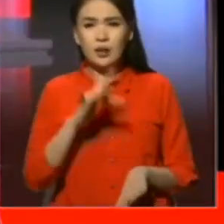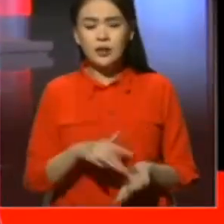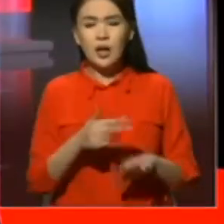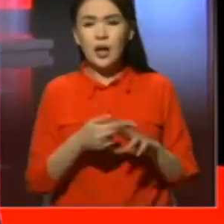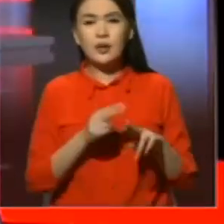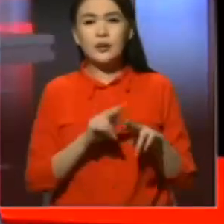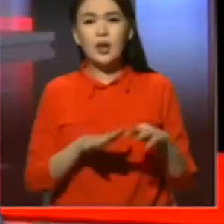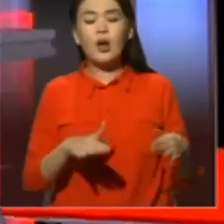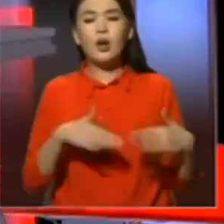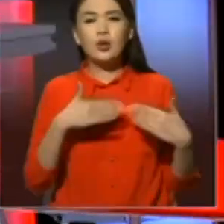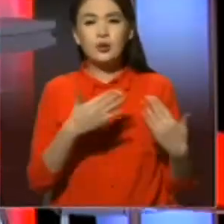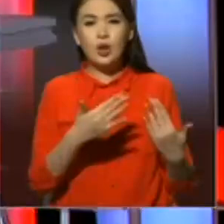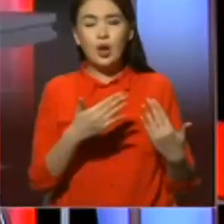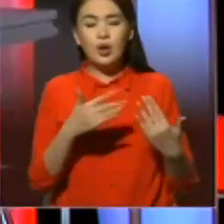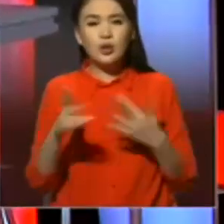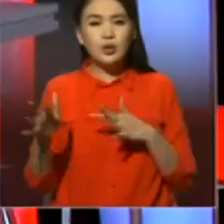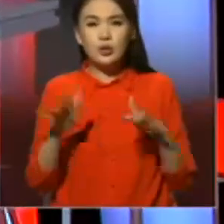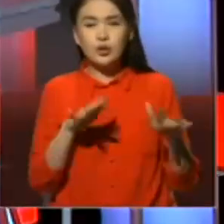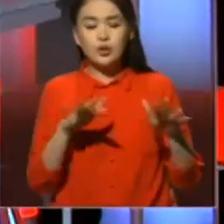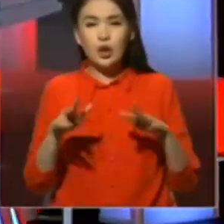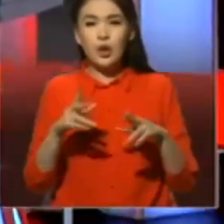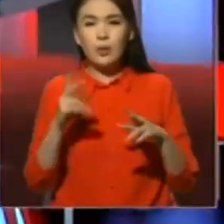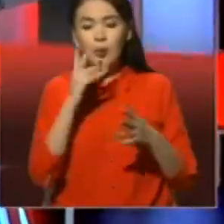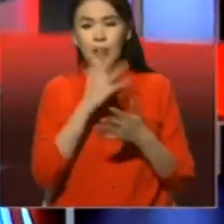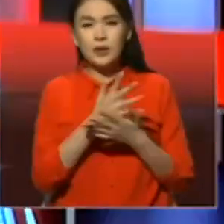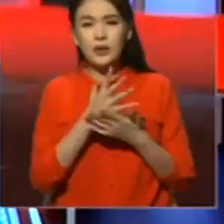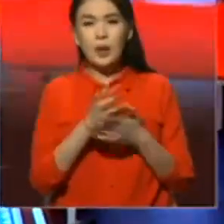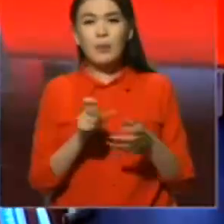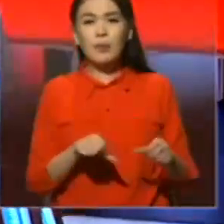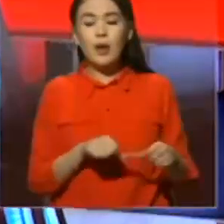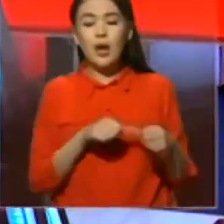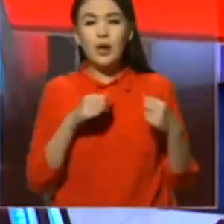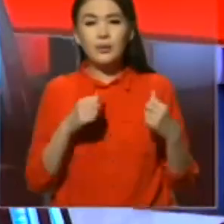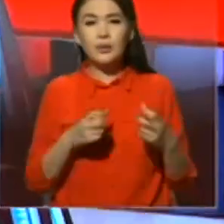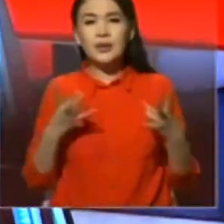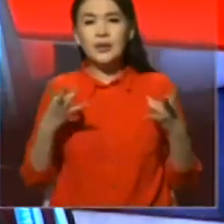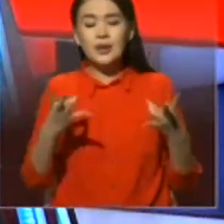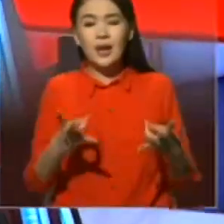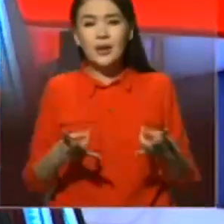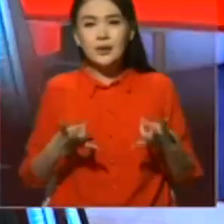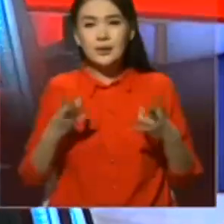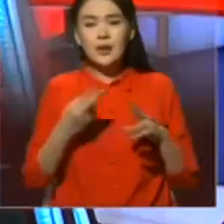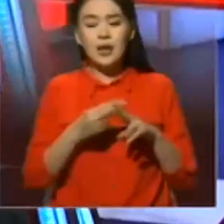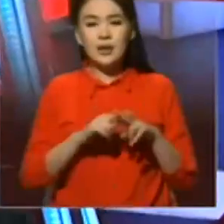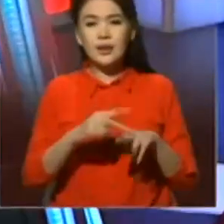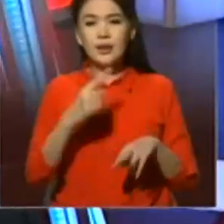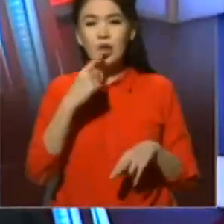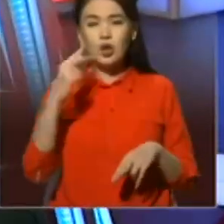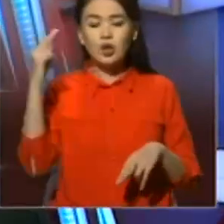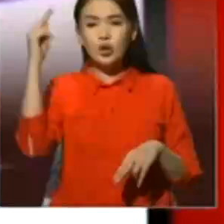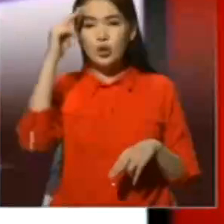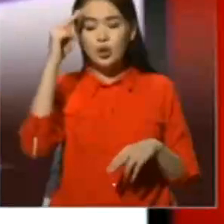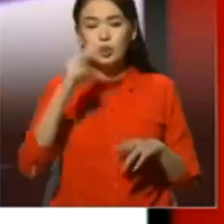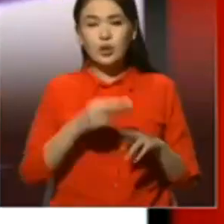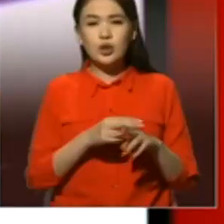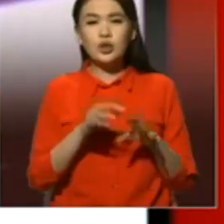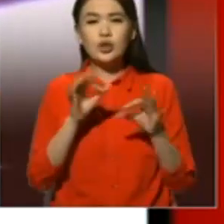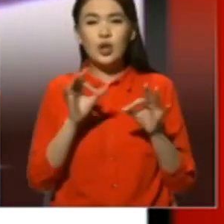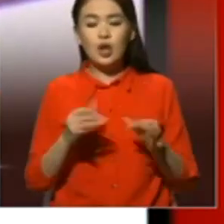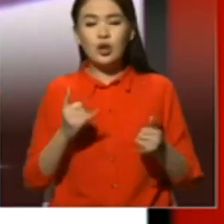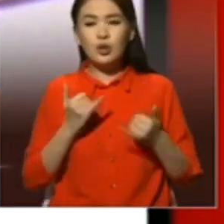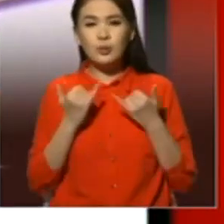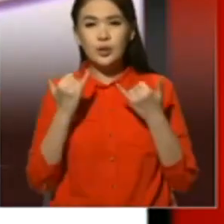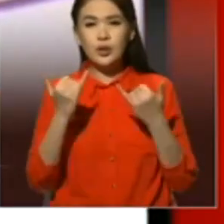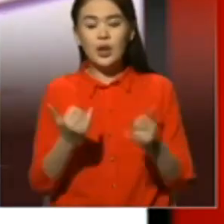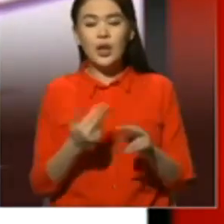қатал жүйені туғызады. Сондықтан ол махаббатпен, нәзік сезіммен тіл үйренуге деген шынайы құрметін біз